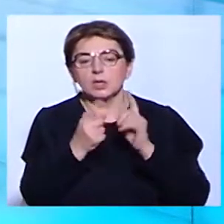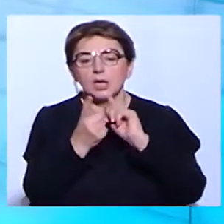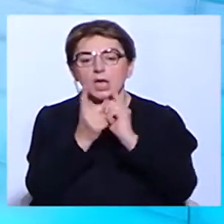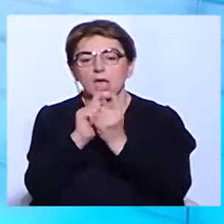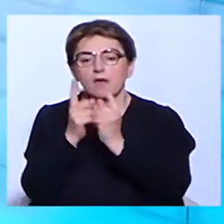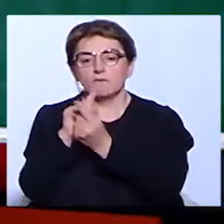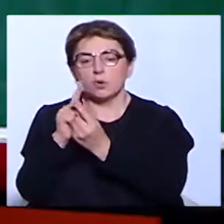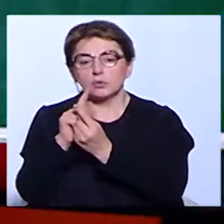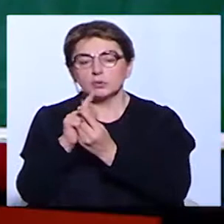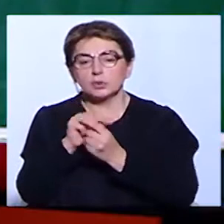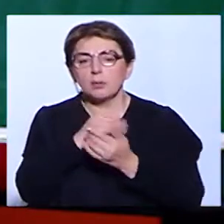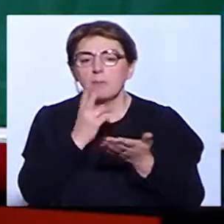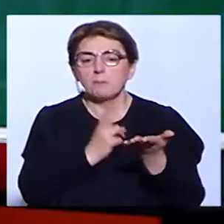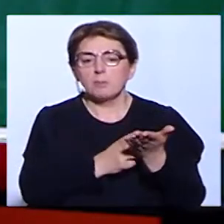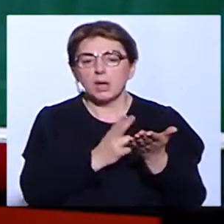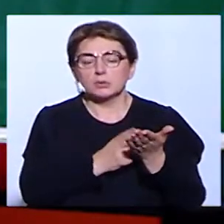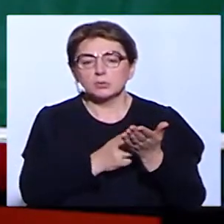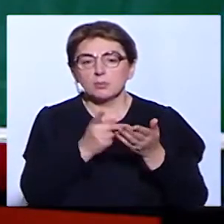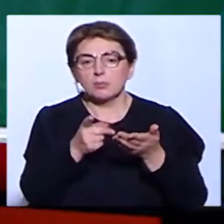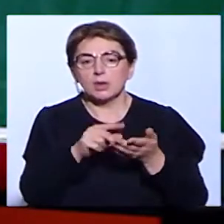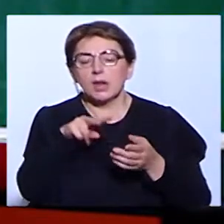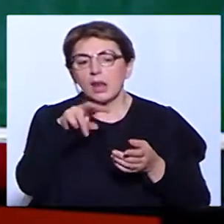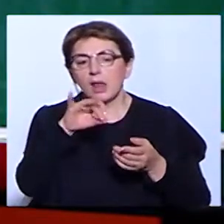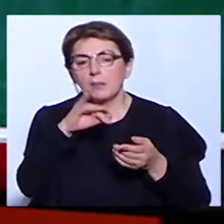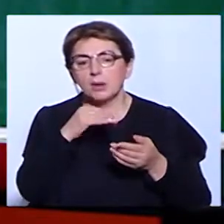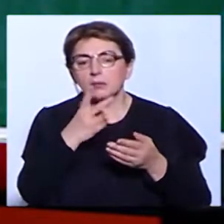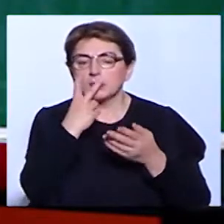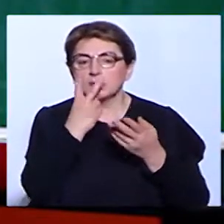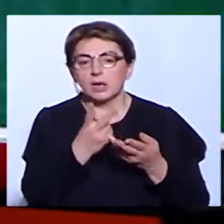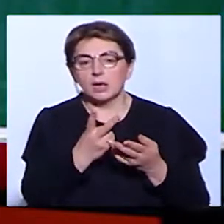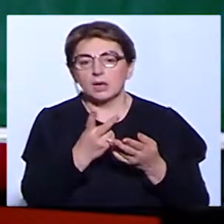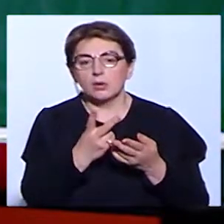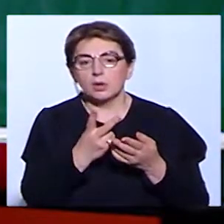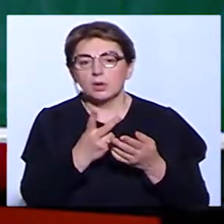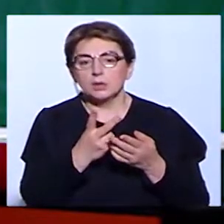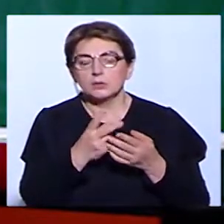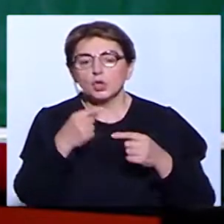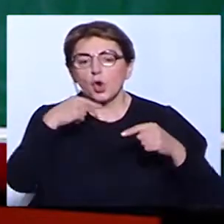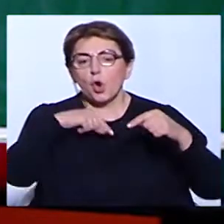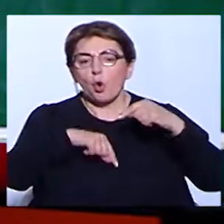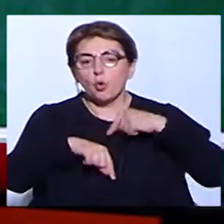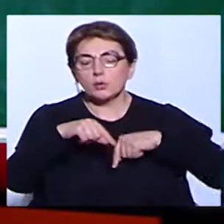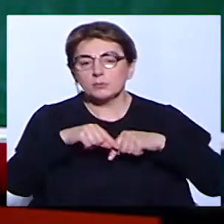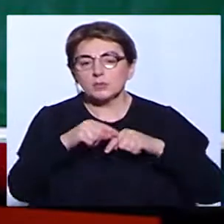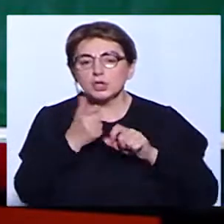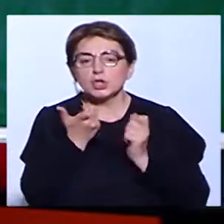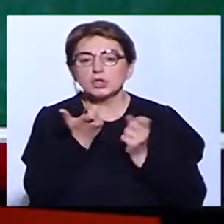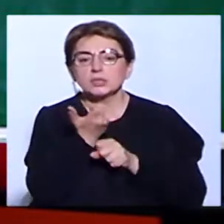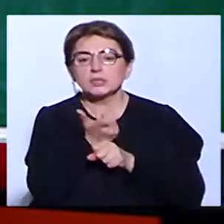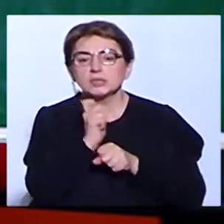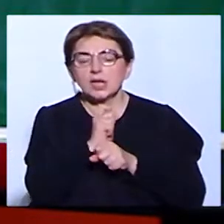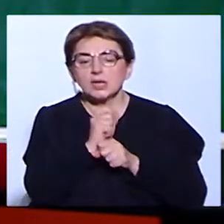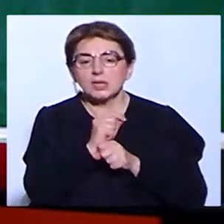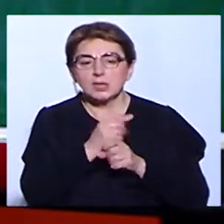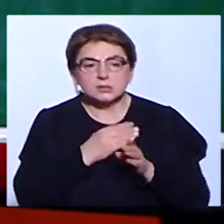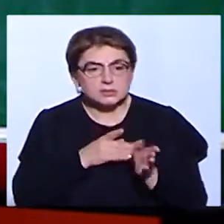ევოლუციის მამოძრავებელ ფაქტორებად ჟან-ბატის ლამარკი მიიჩნევდა ორგანიზმის სწრაფვას